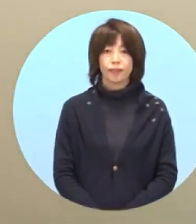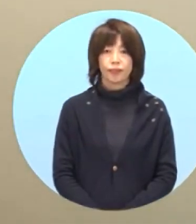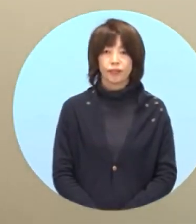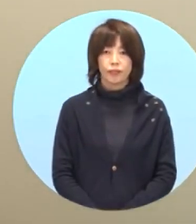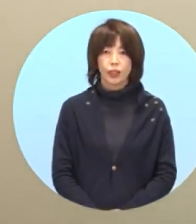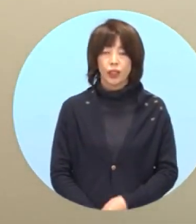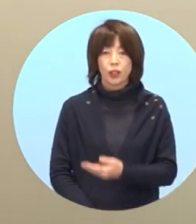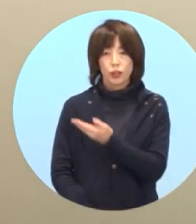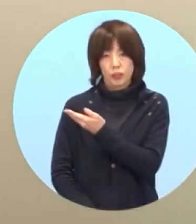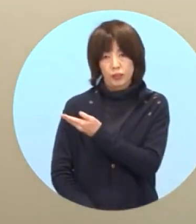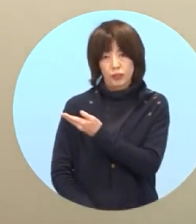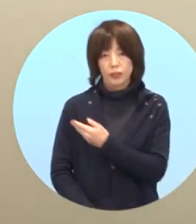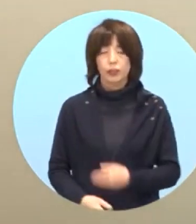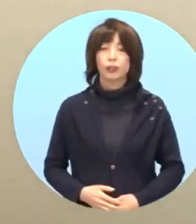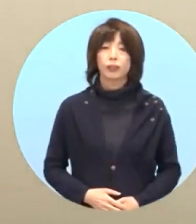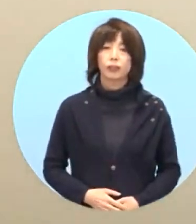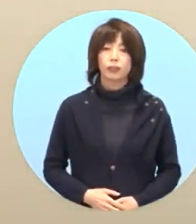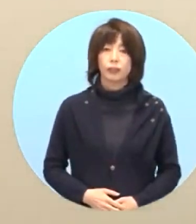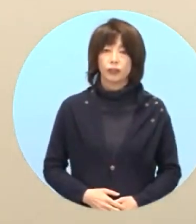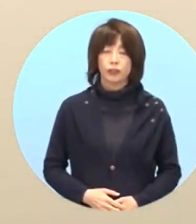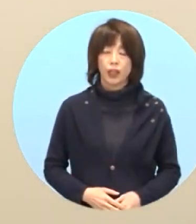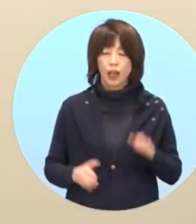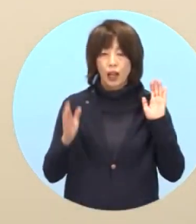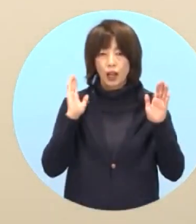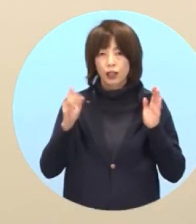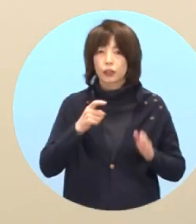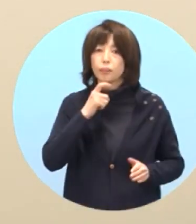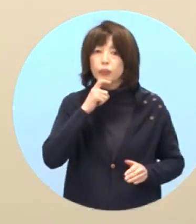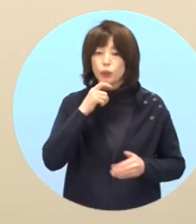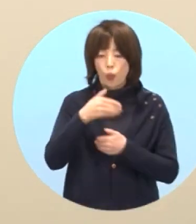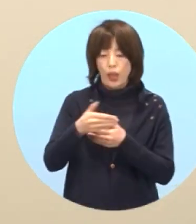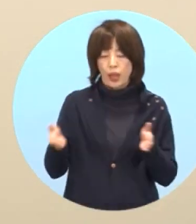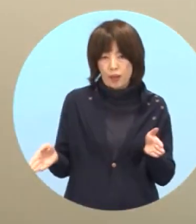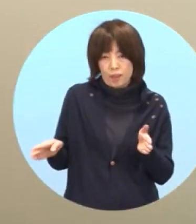まずはこちらです。授乳室が設置されました。